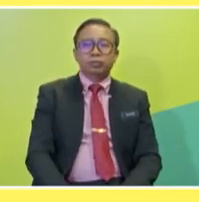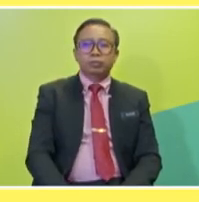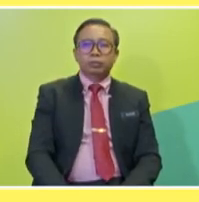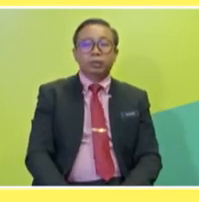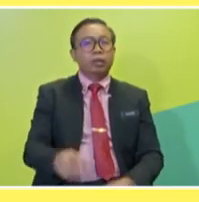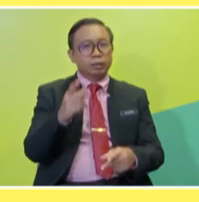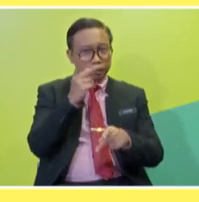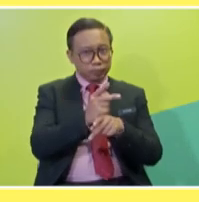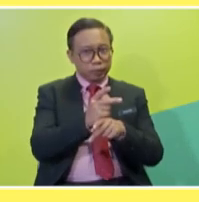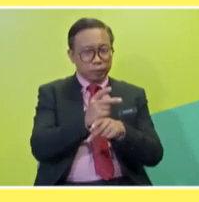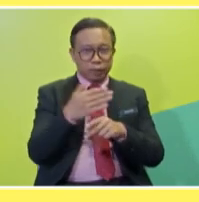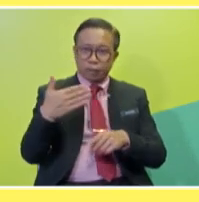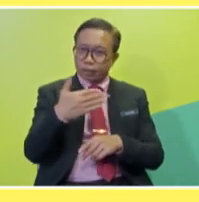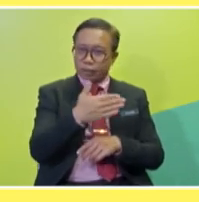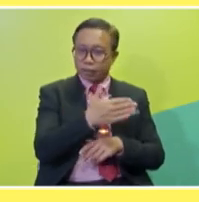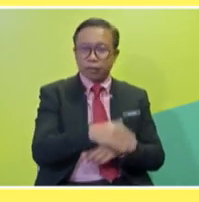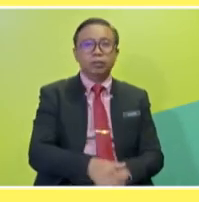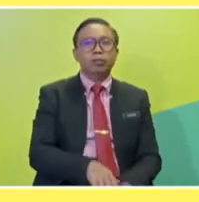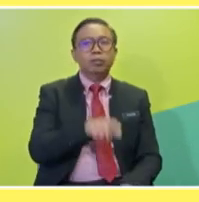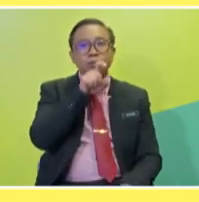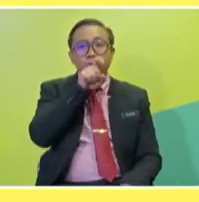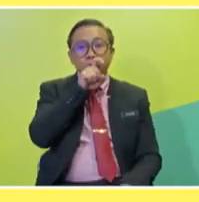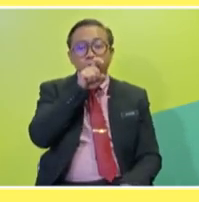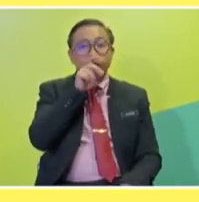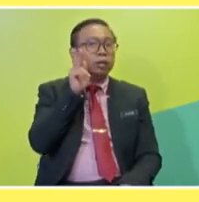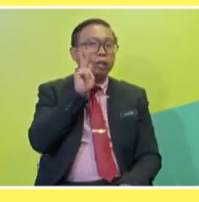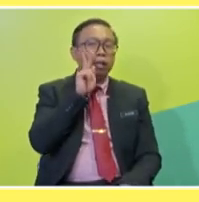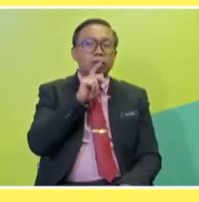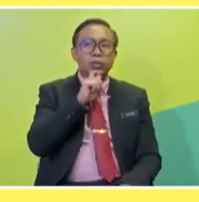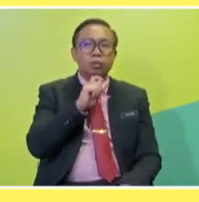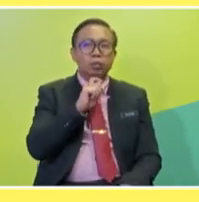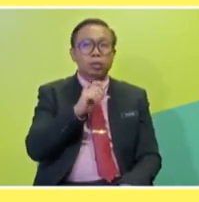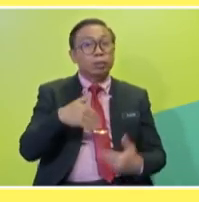Itu disimpan ikan kalau burung kakak tua burung kakak tua